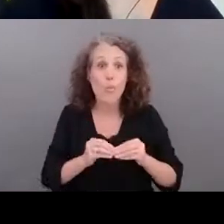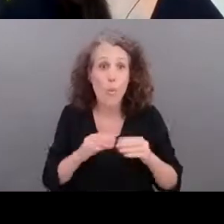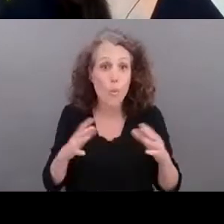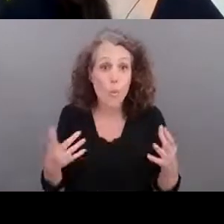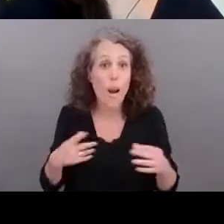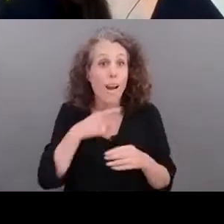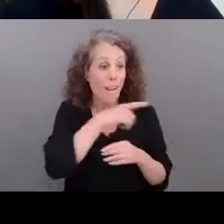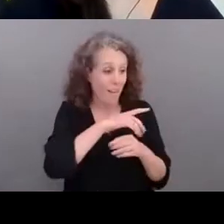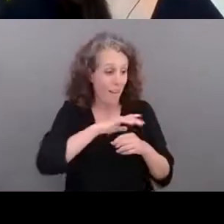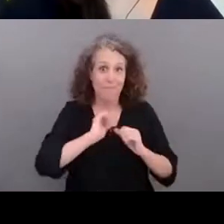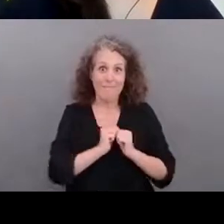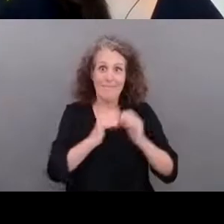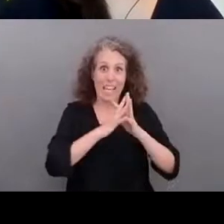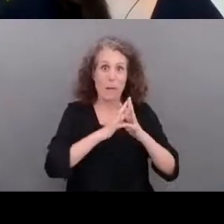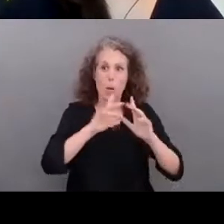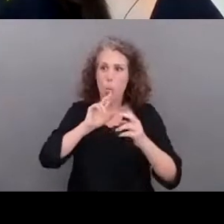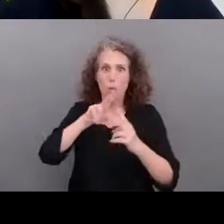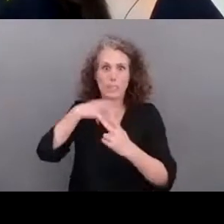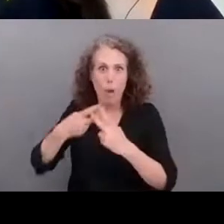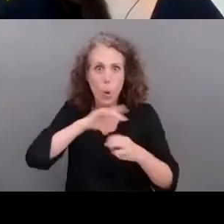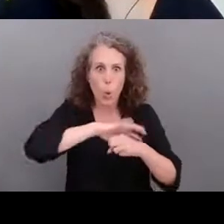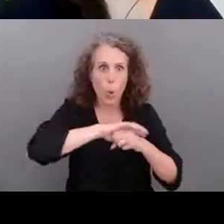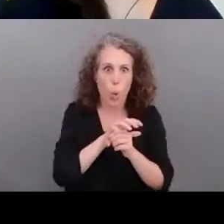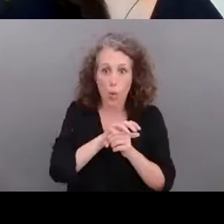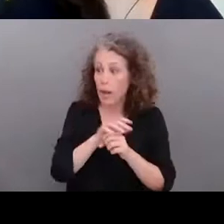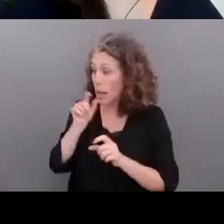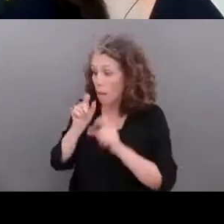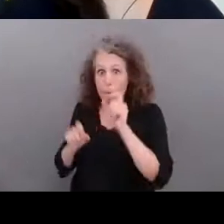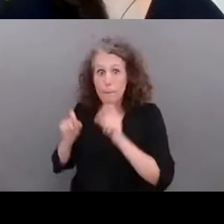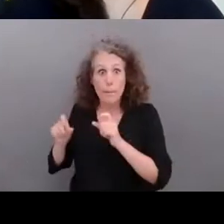d'inclusion des personnes handicapées dans l'élaboration de plans de réponse